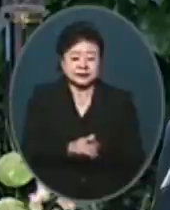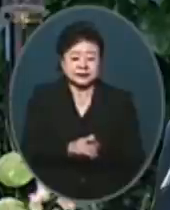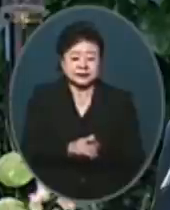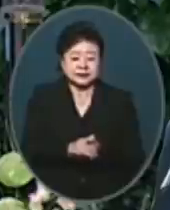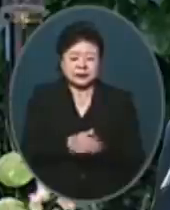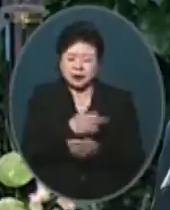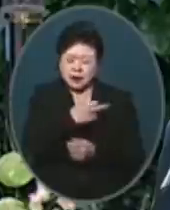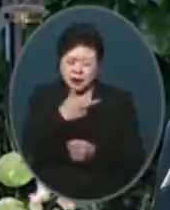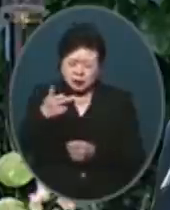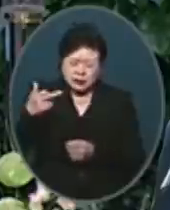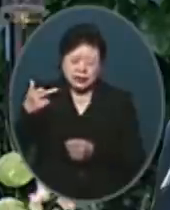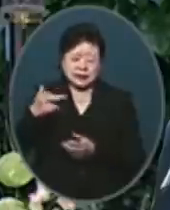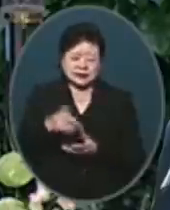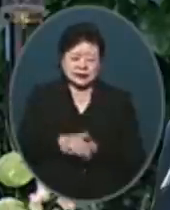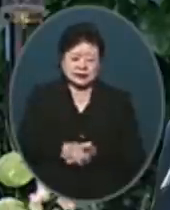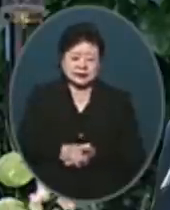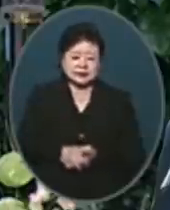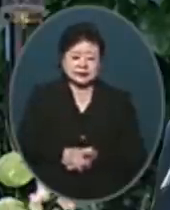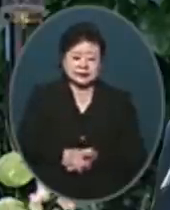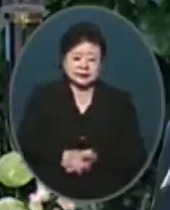너무나